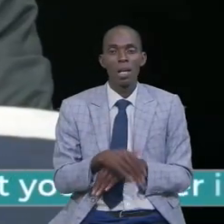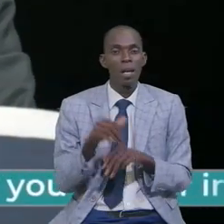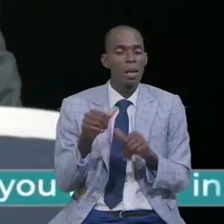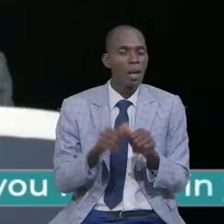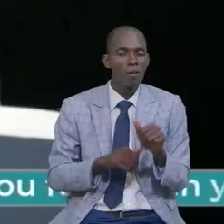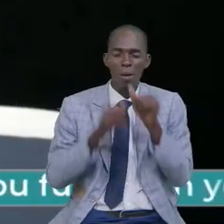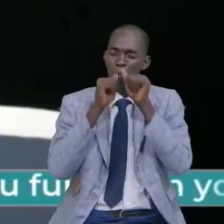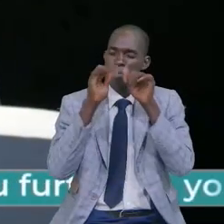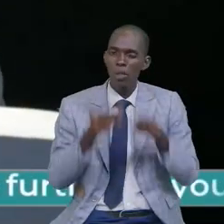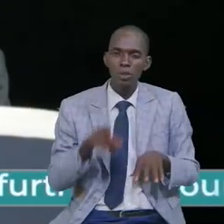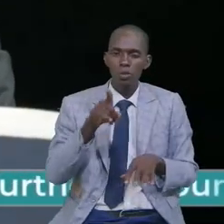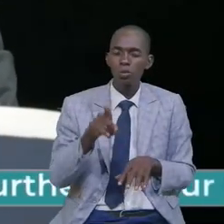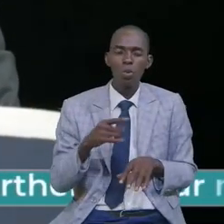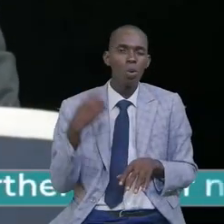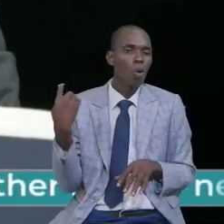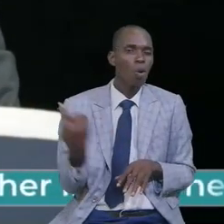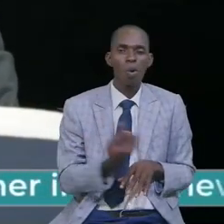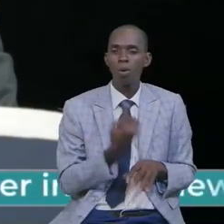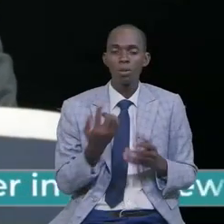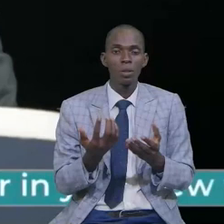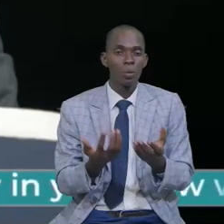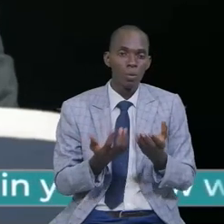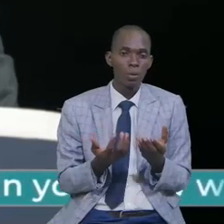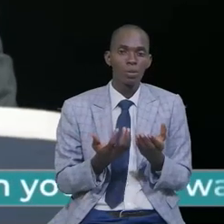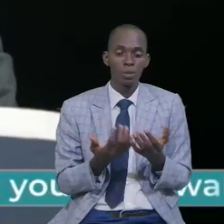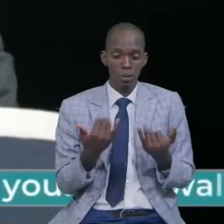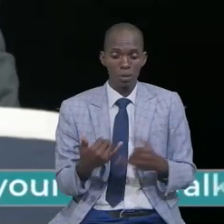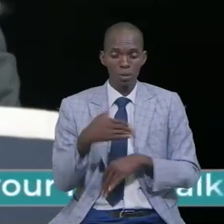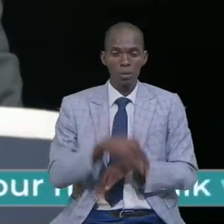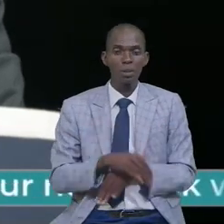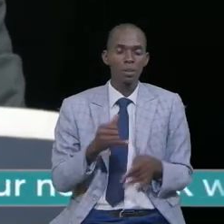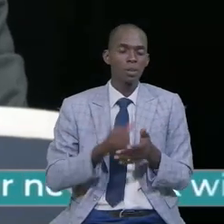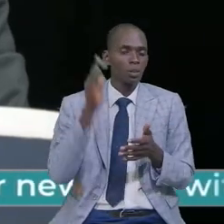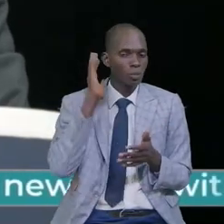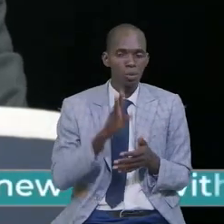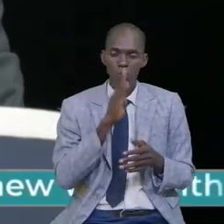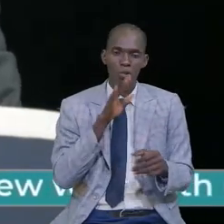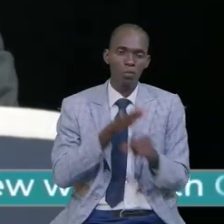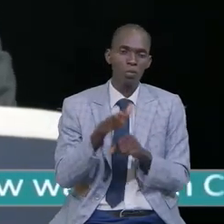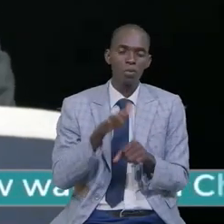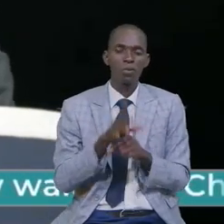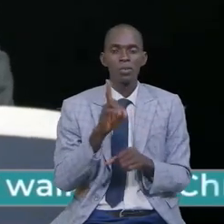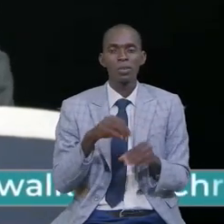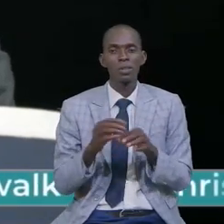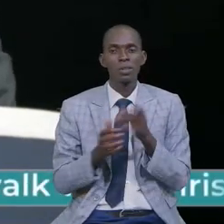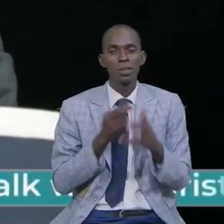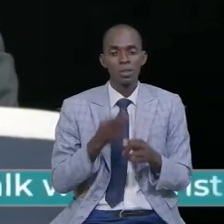Toute bénédiction que vous désirez, ce soir c'est l'accomplissement. Ce soir